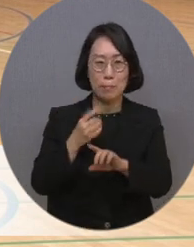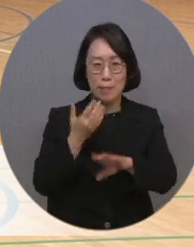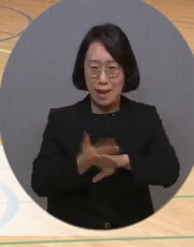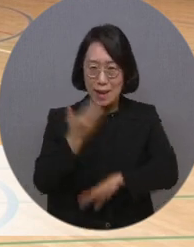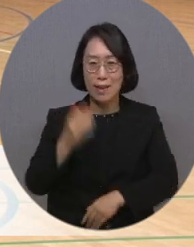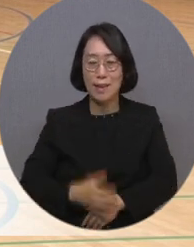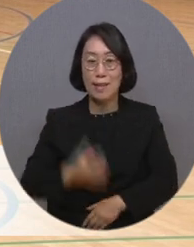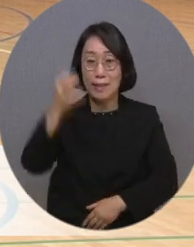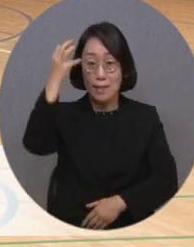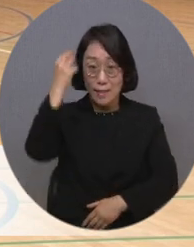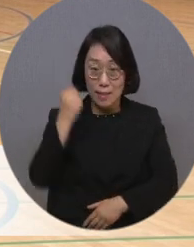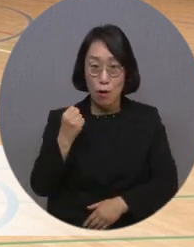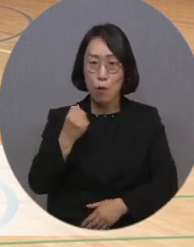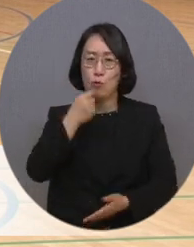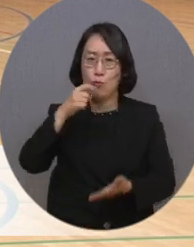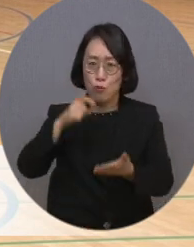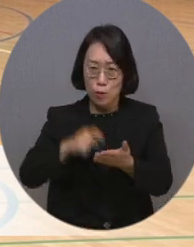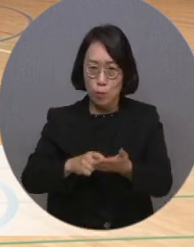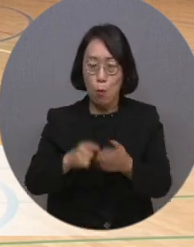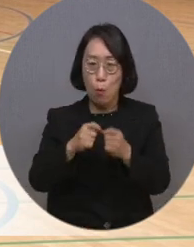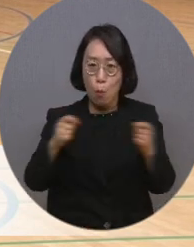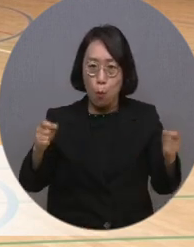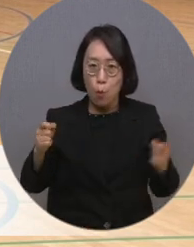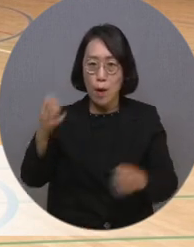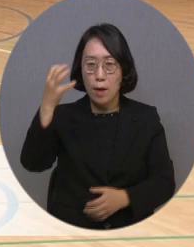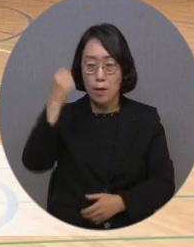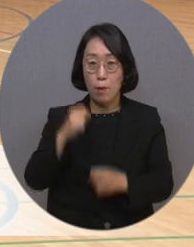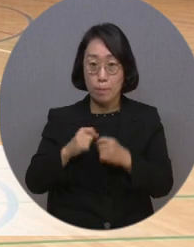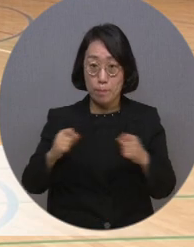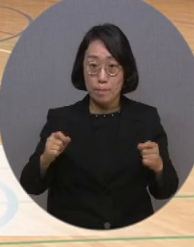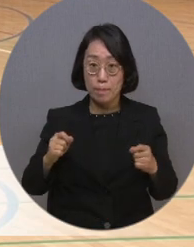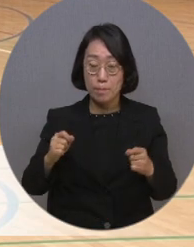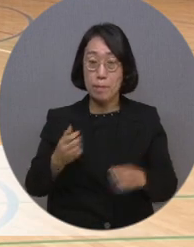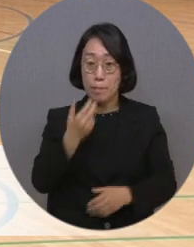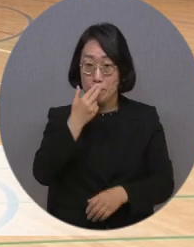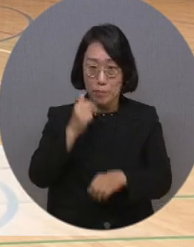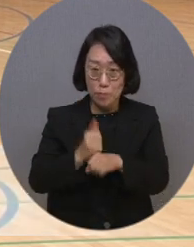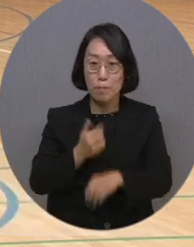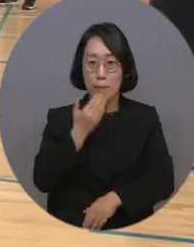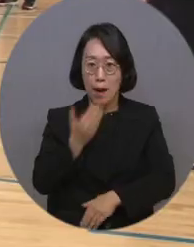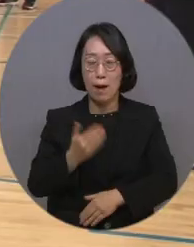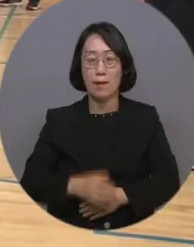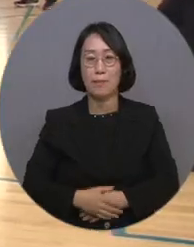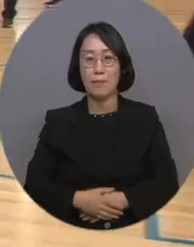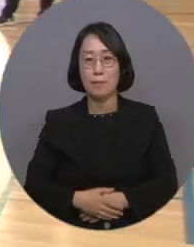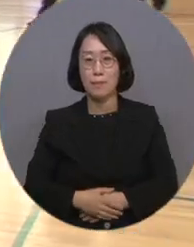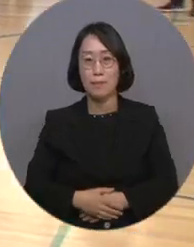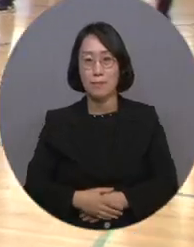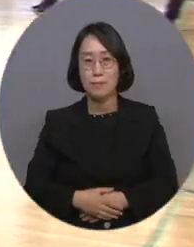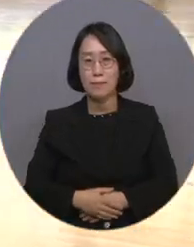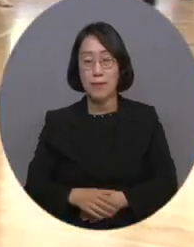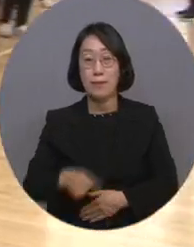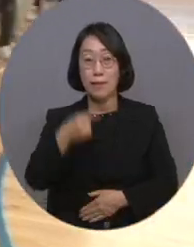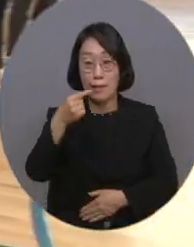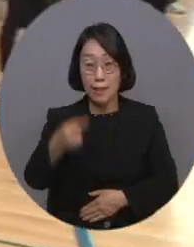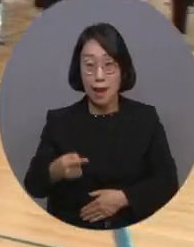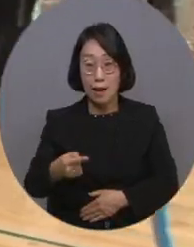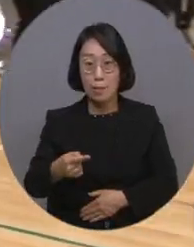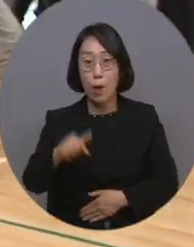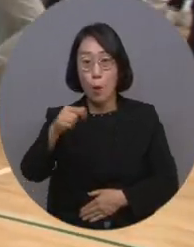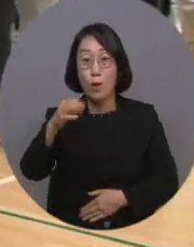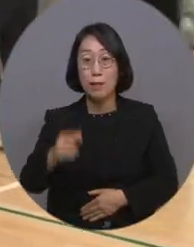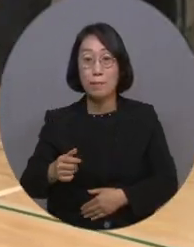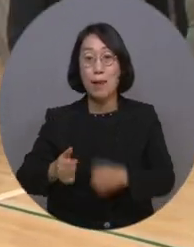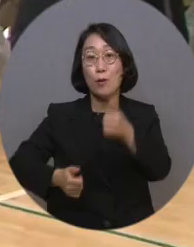아이들이 기억하고 또 오래 실천할 수 있을 것 같은 장점이라고 생각이 듭니다. 이후 순서로는 안전